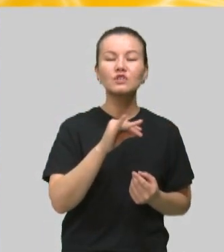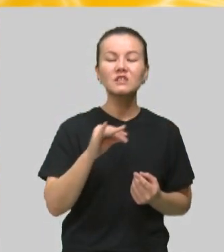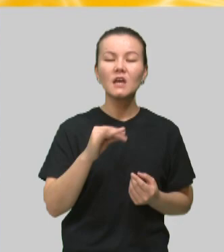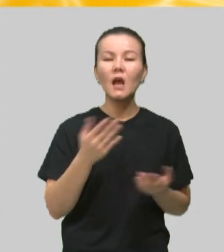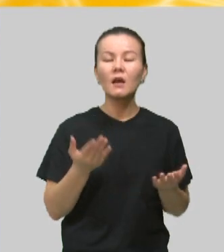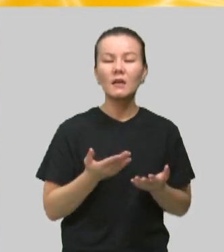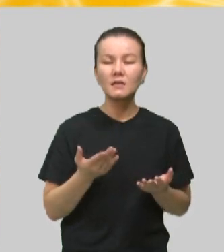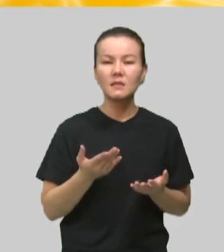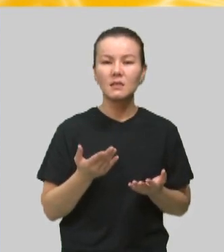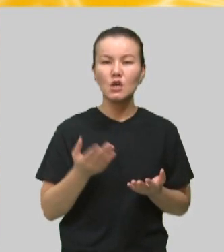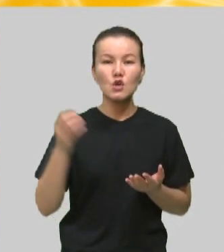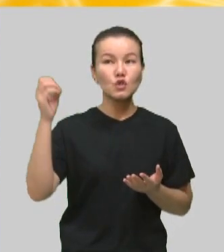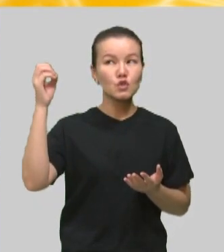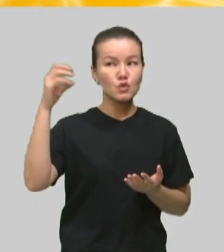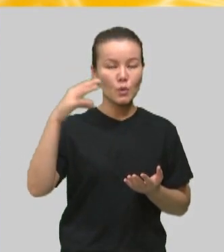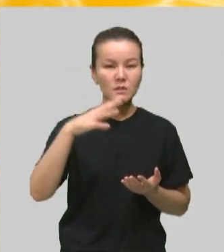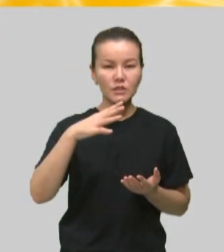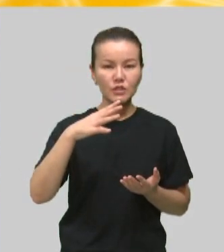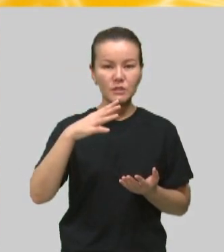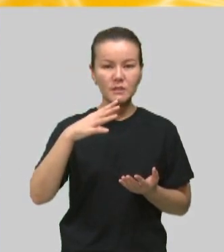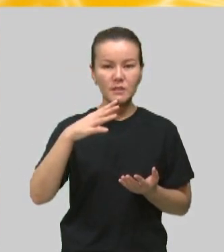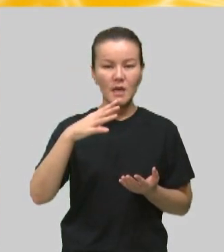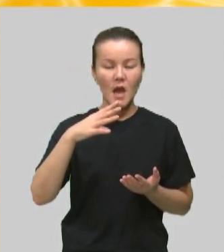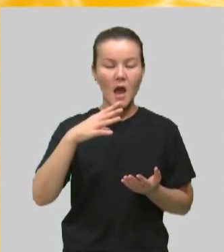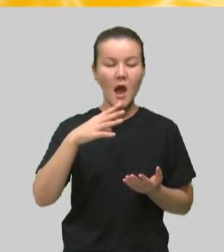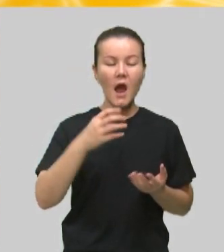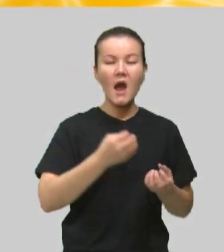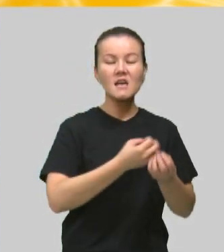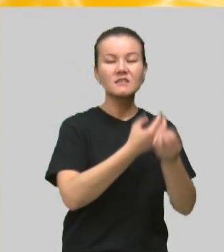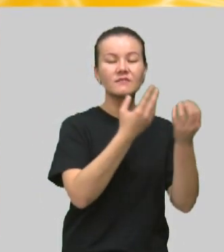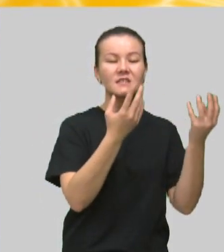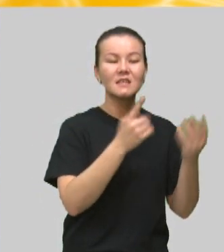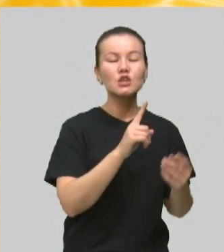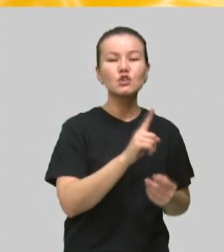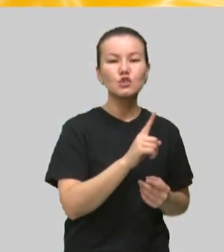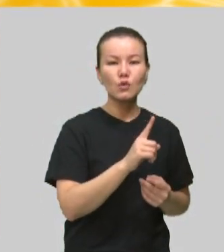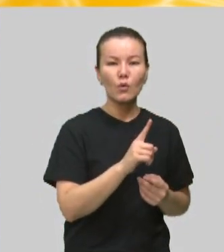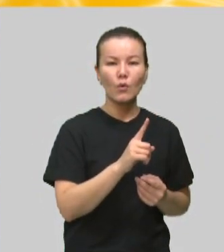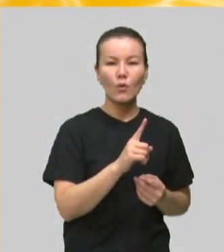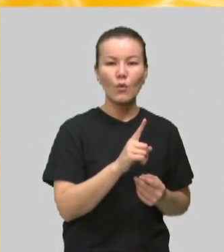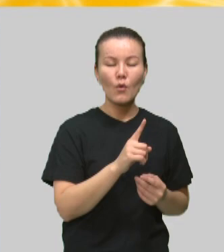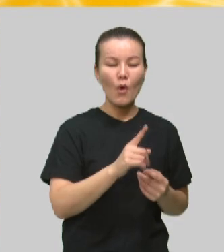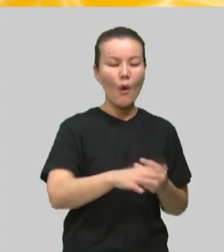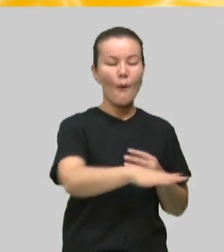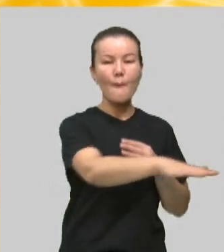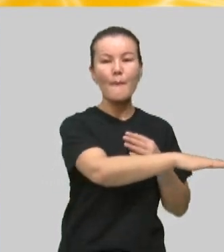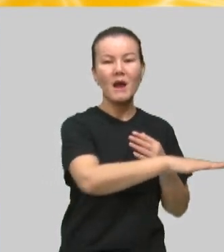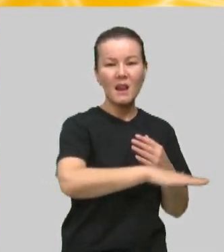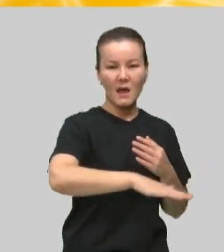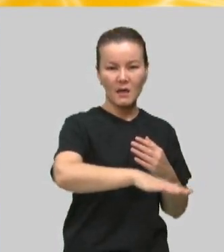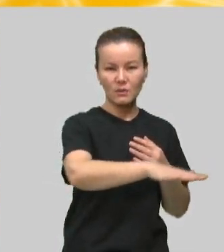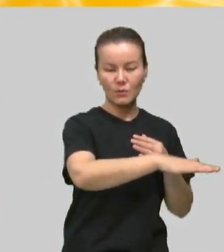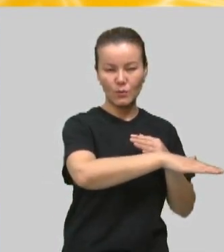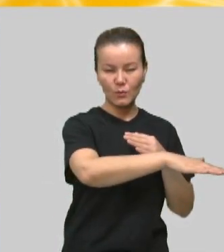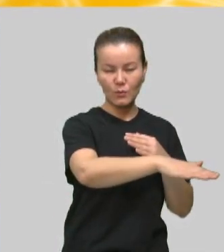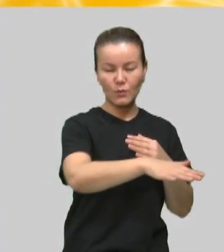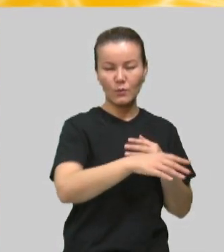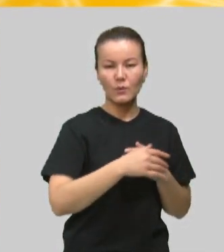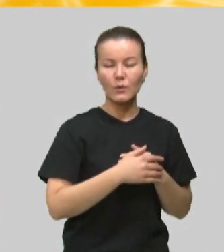какие? Солнечные. Осветили что? Полянку.